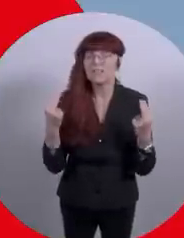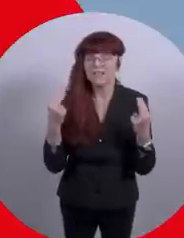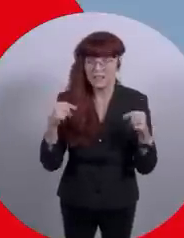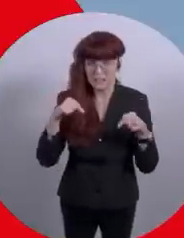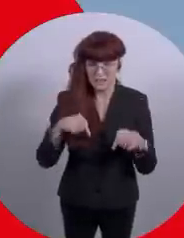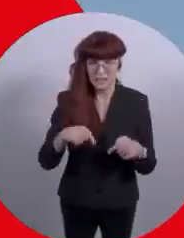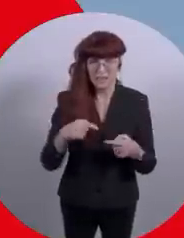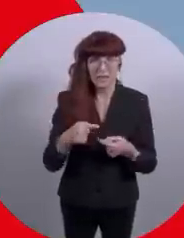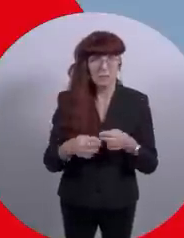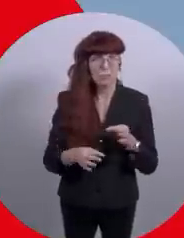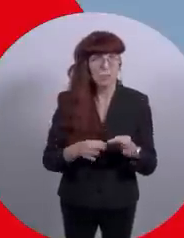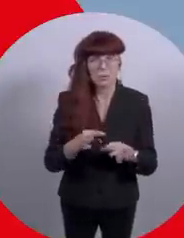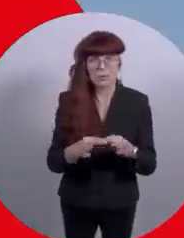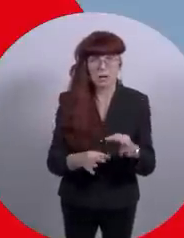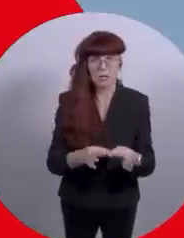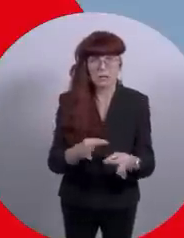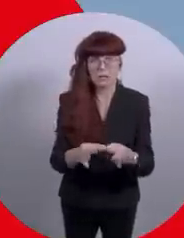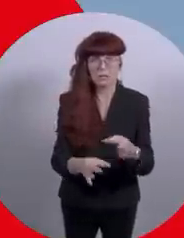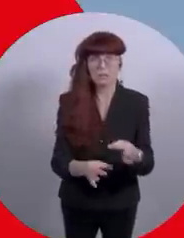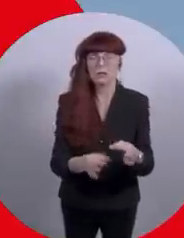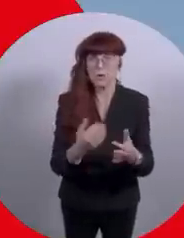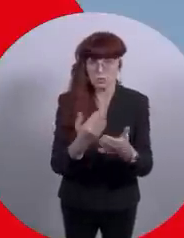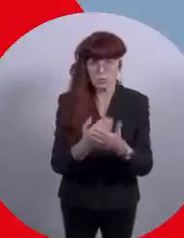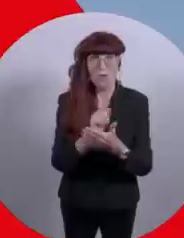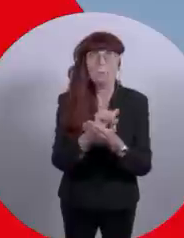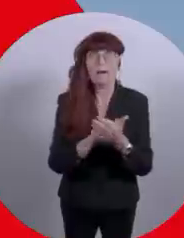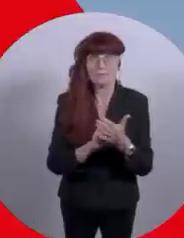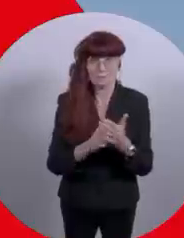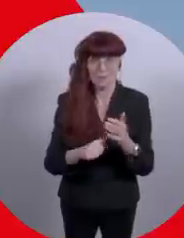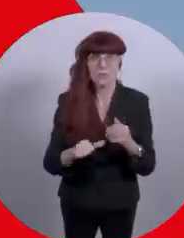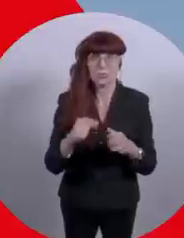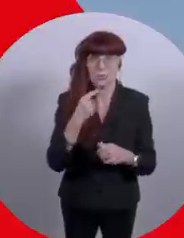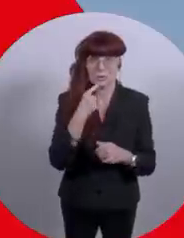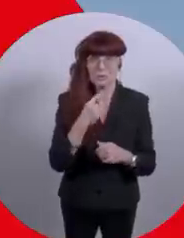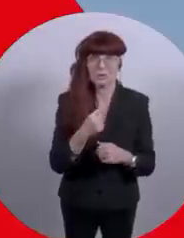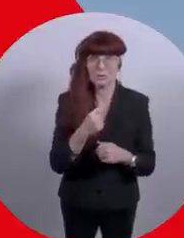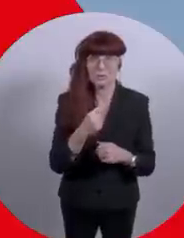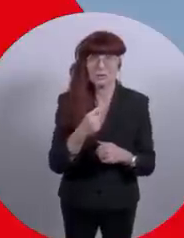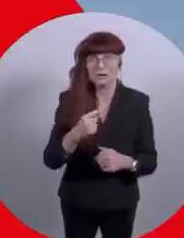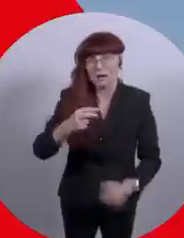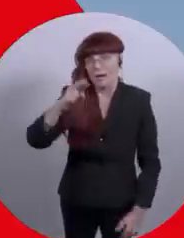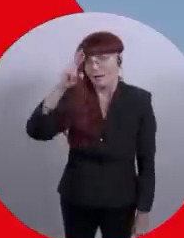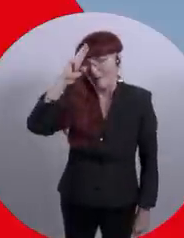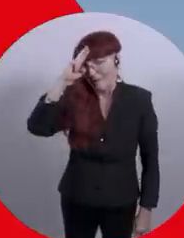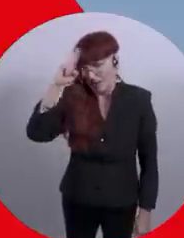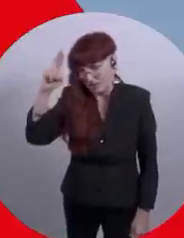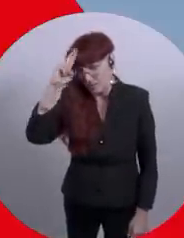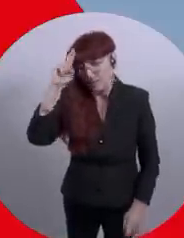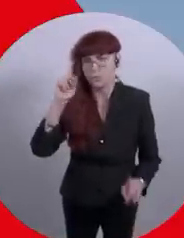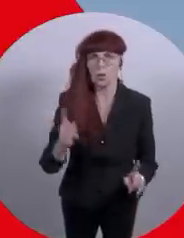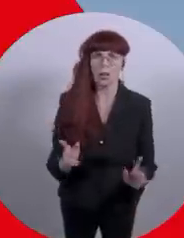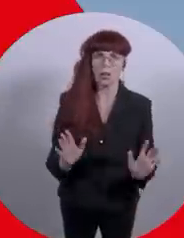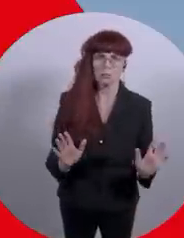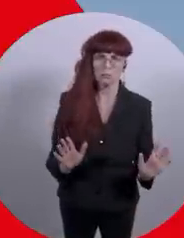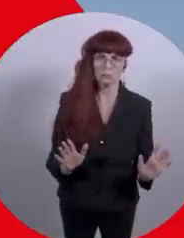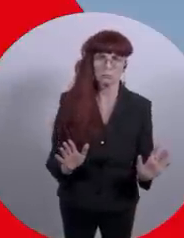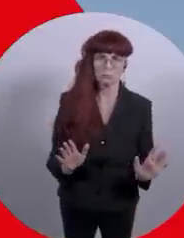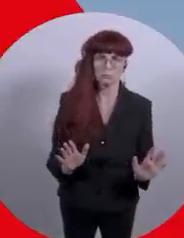Prozess ist auch Eingang schon gesagt wurde Respekt wollten zu lassen